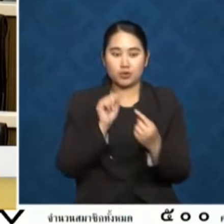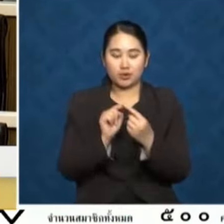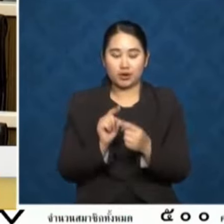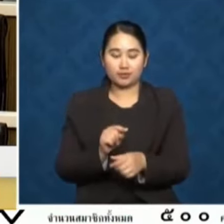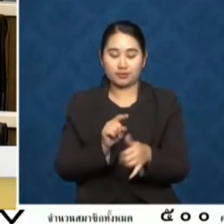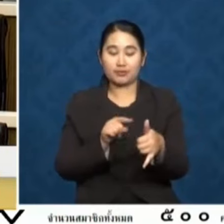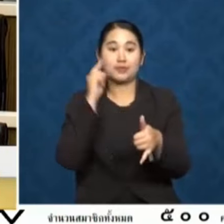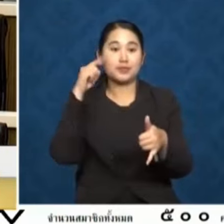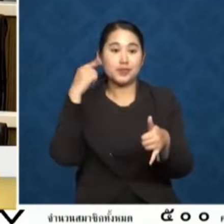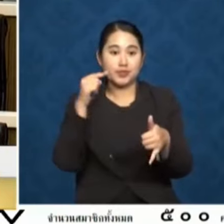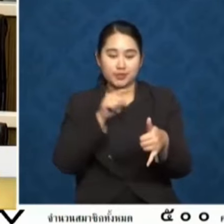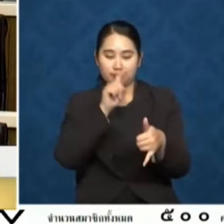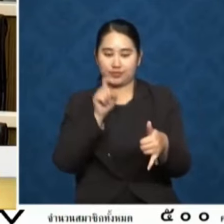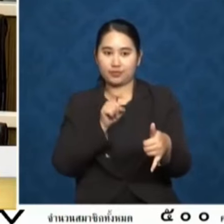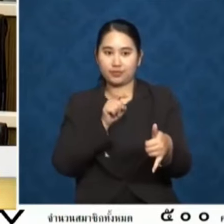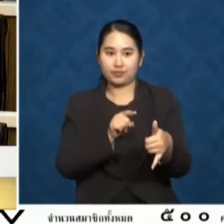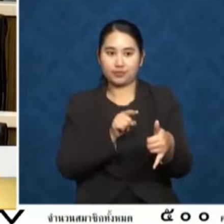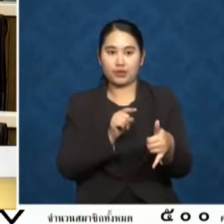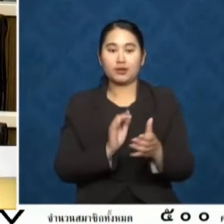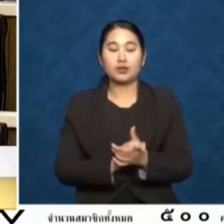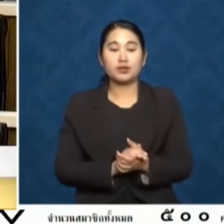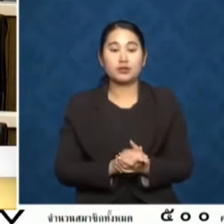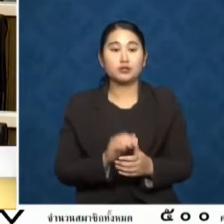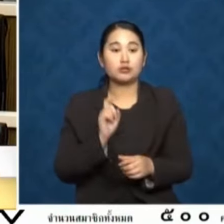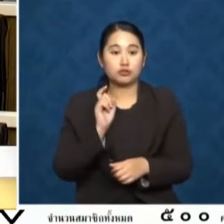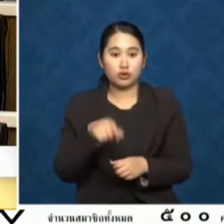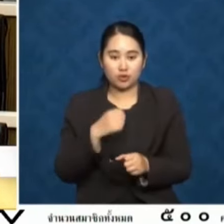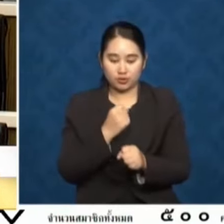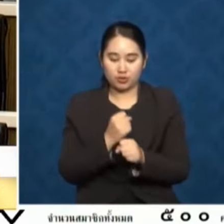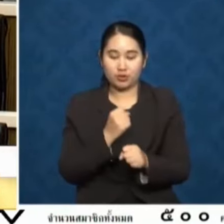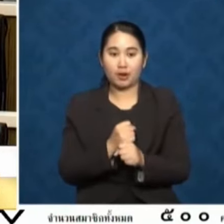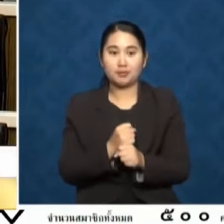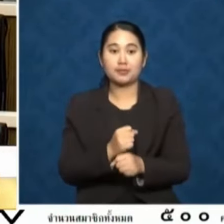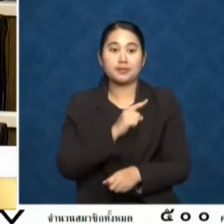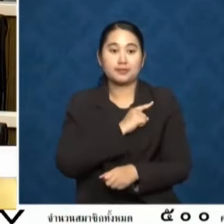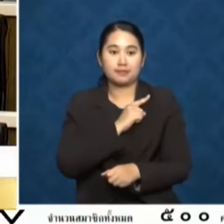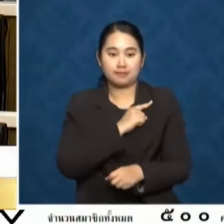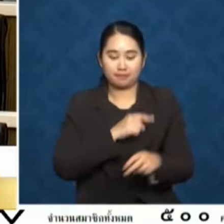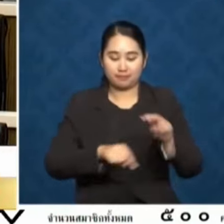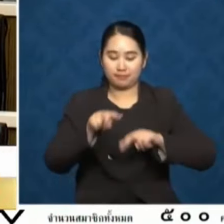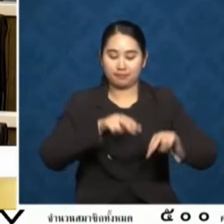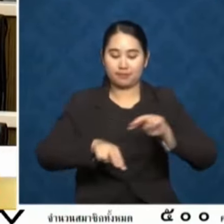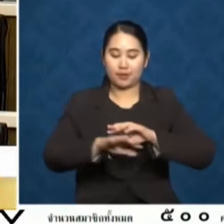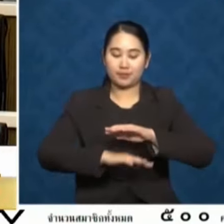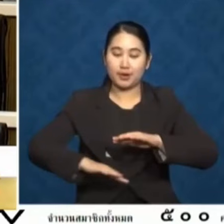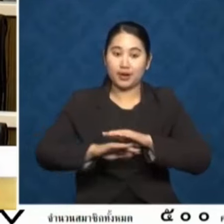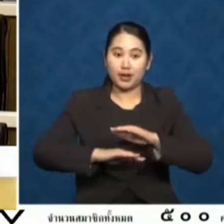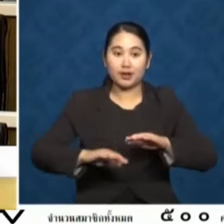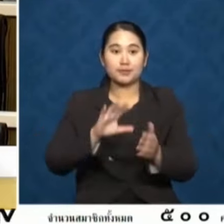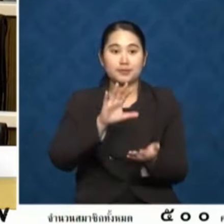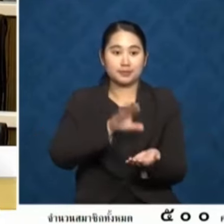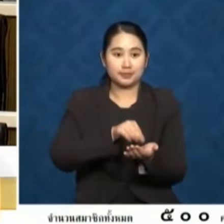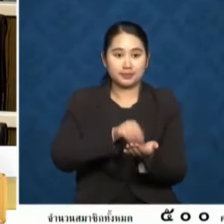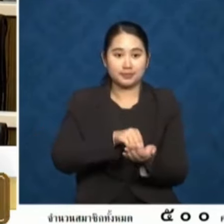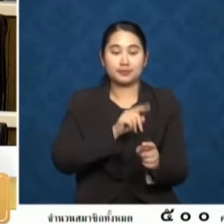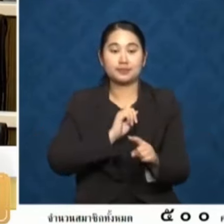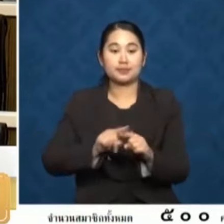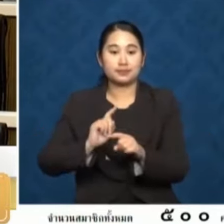ที่ทางเจ้าหน้าที่จะต้องรับภาระในการพิสูจน์ ไ